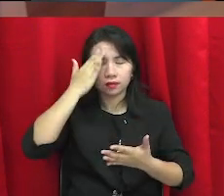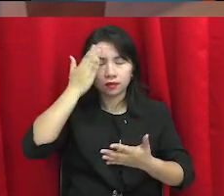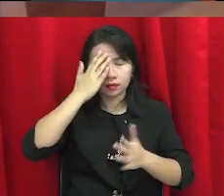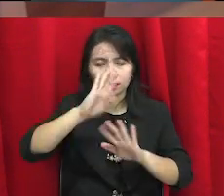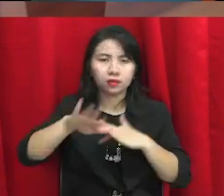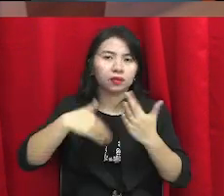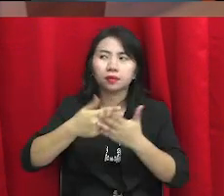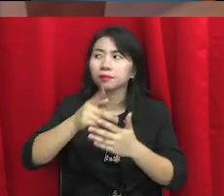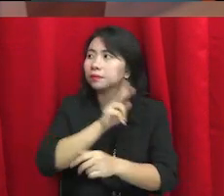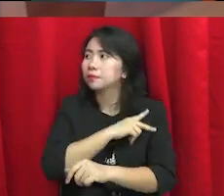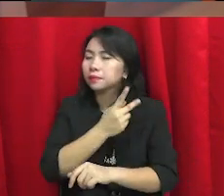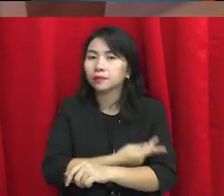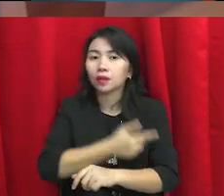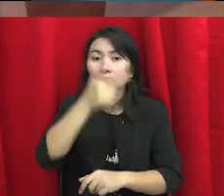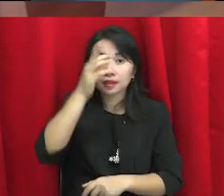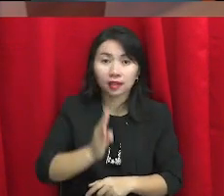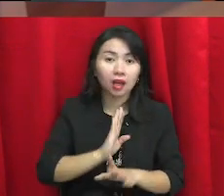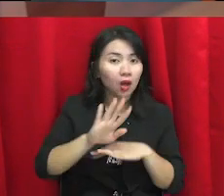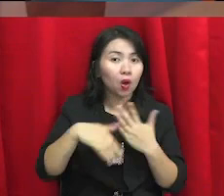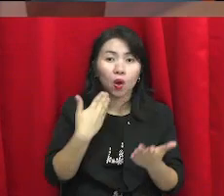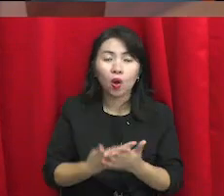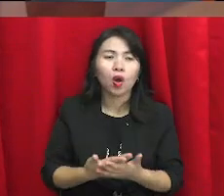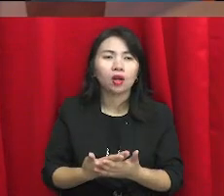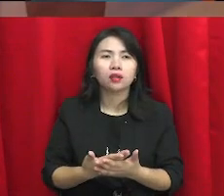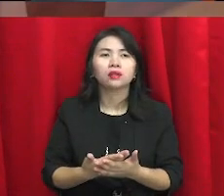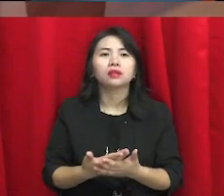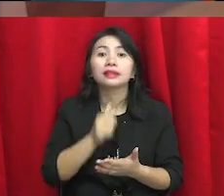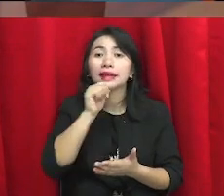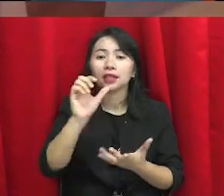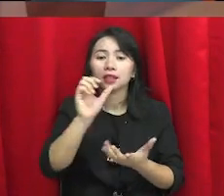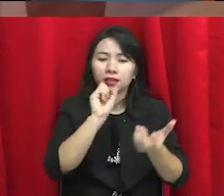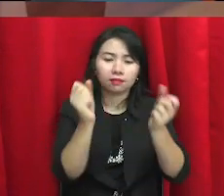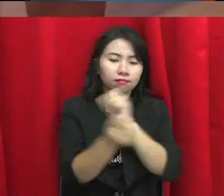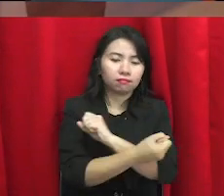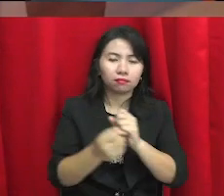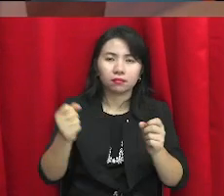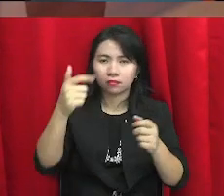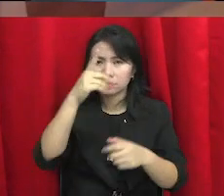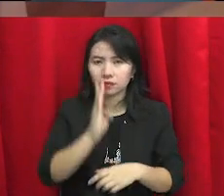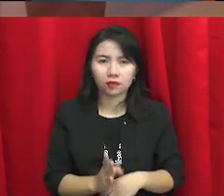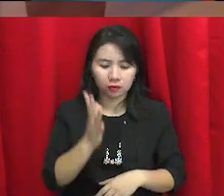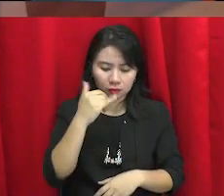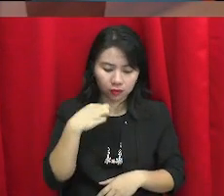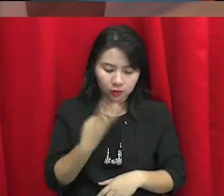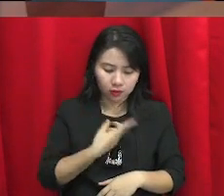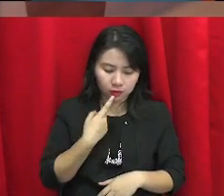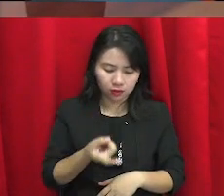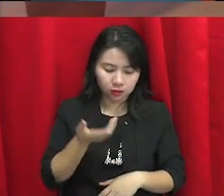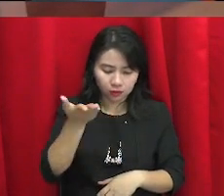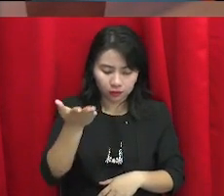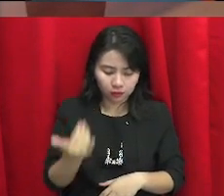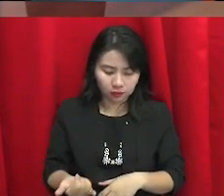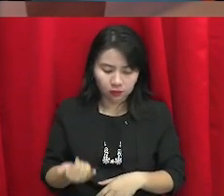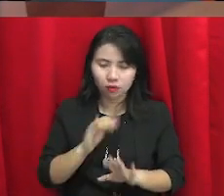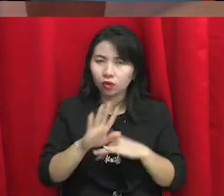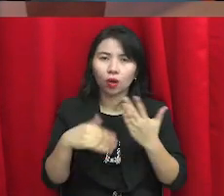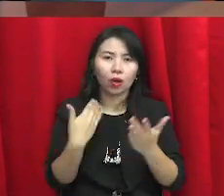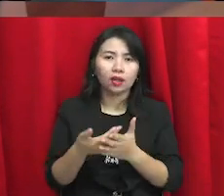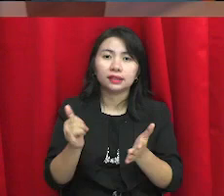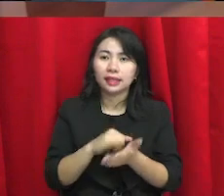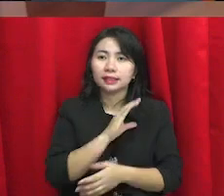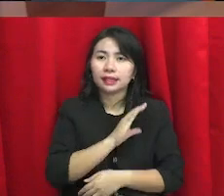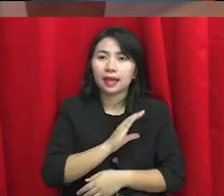omniscient, omnipotent, omnipresent, immutable God. You see? Bakit ko sinasabi yan lahat? Yung mga attributes na yun ng